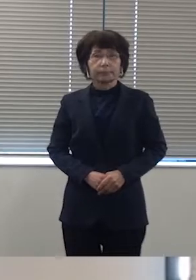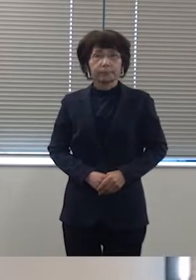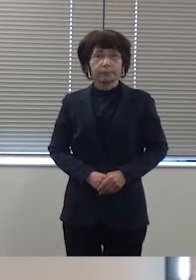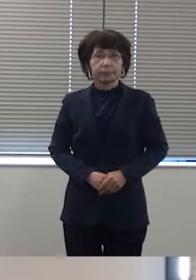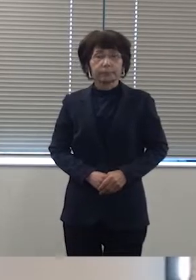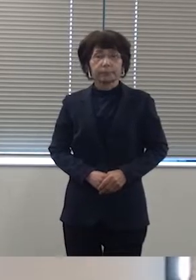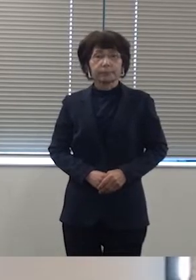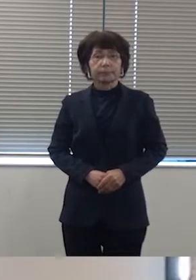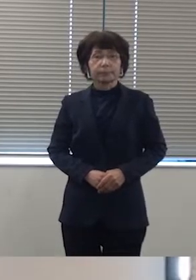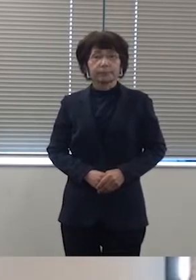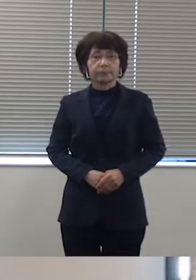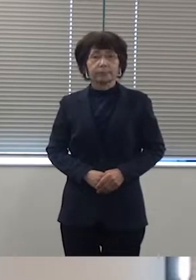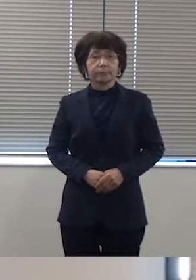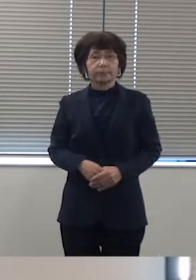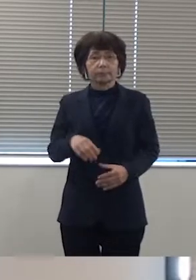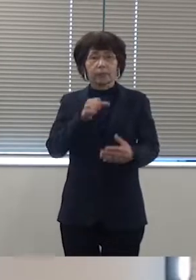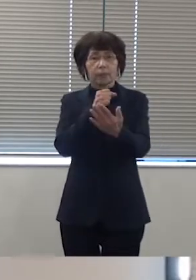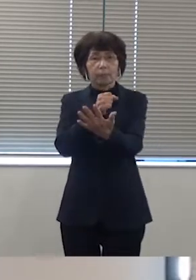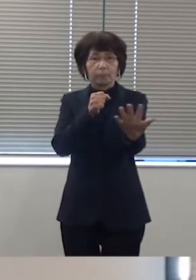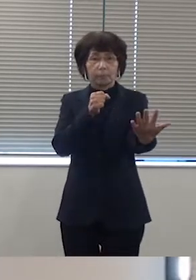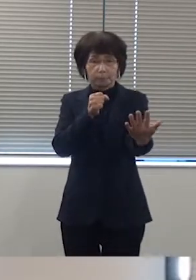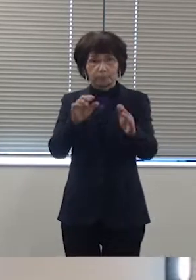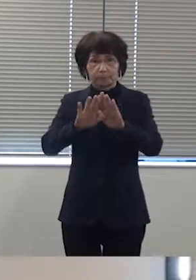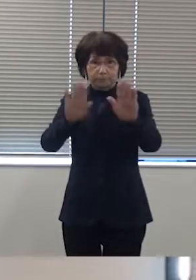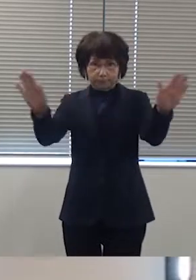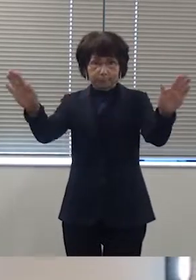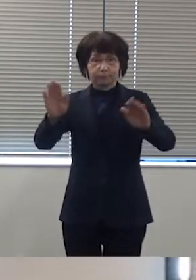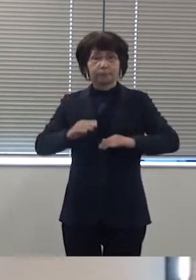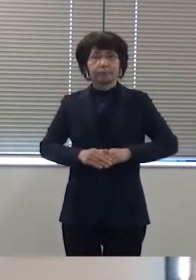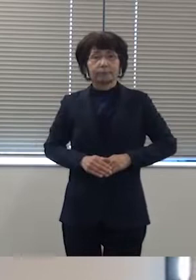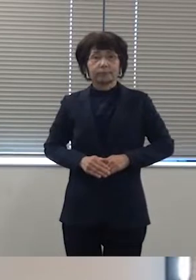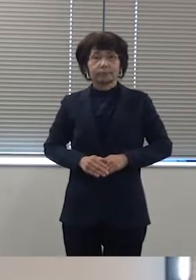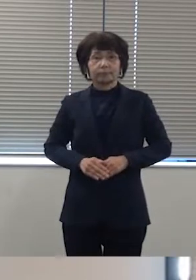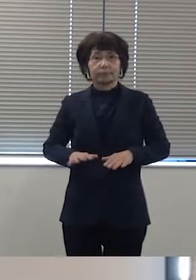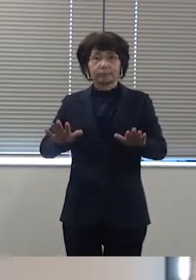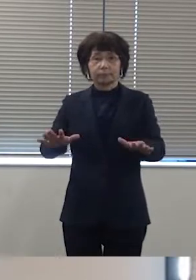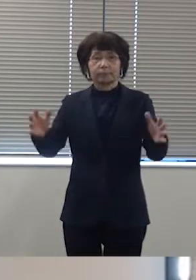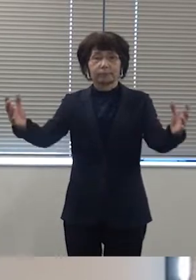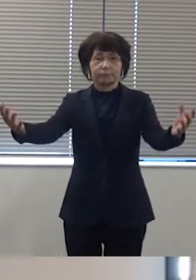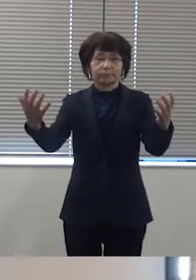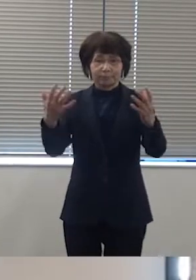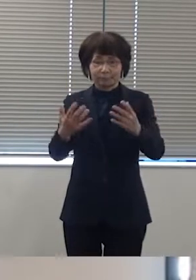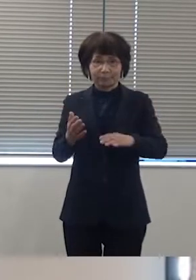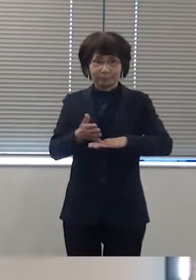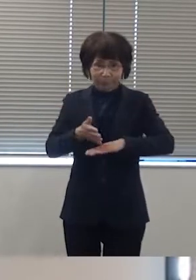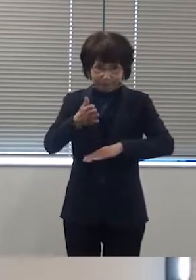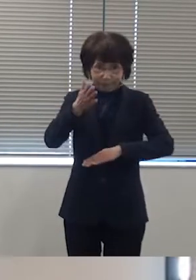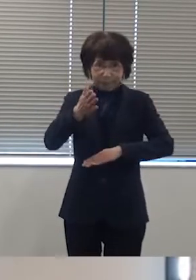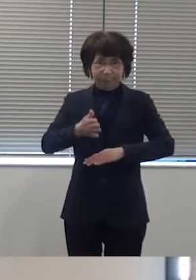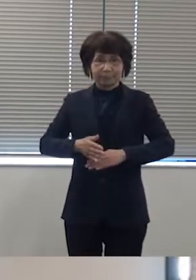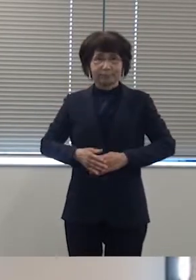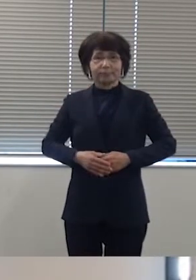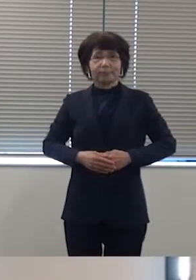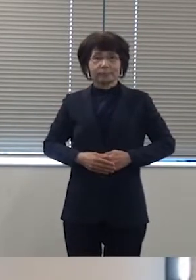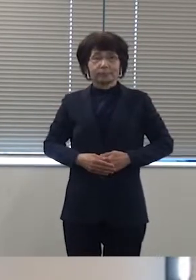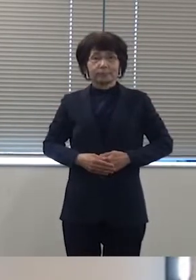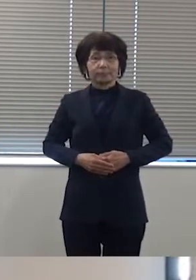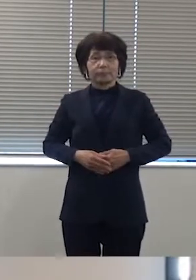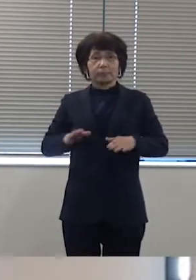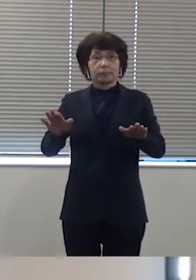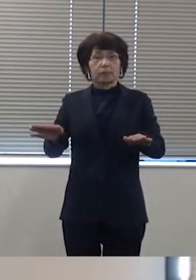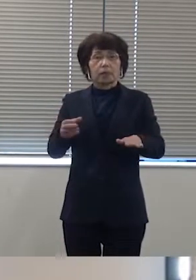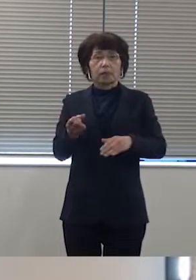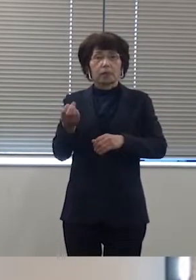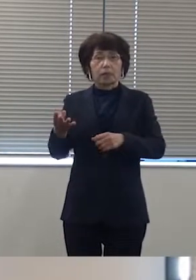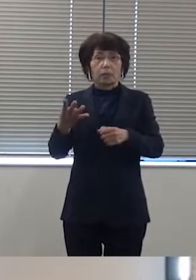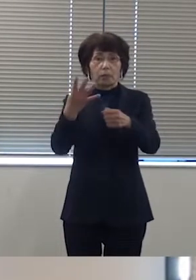では定刻になりましたので記者会見の方を始めさせていただきます。本日はお集まりいただきましてありがとうございます。これ